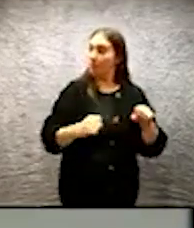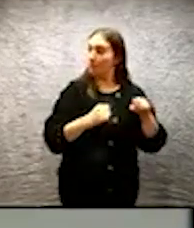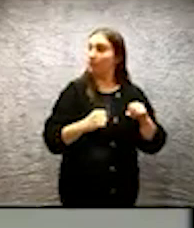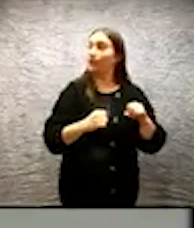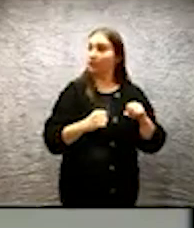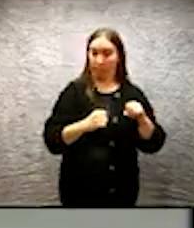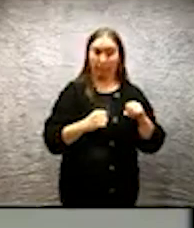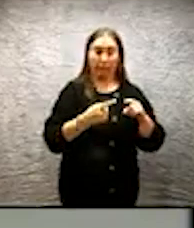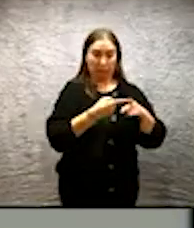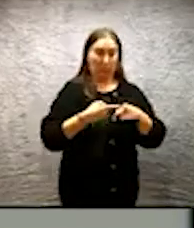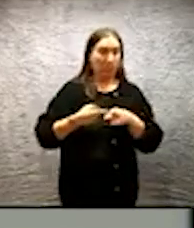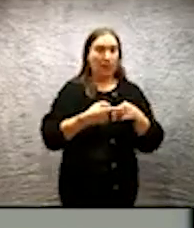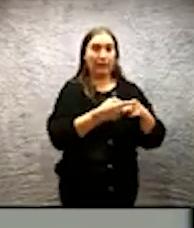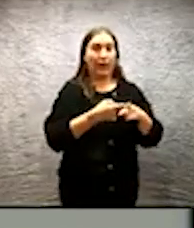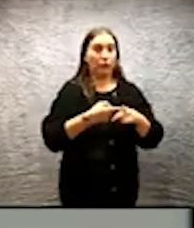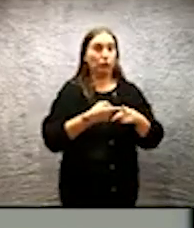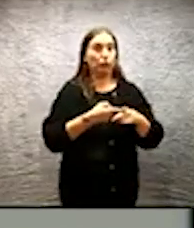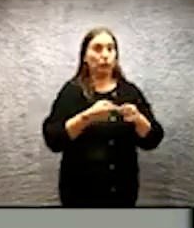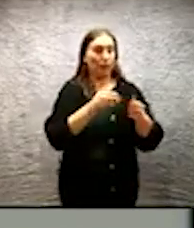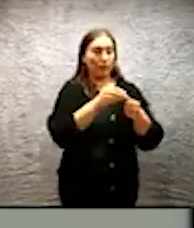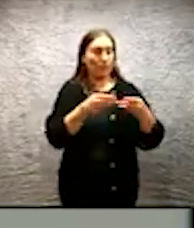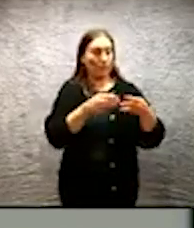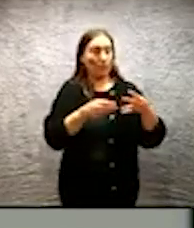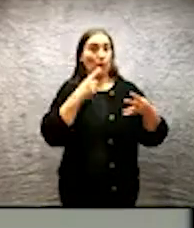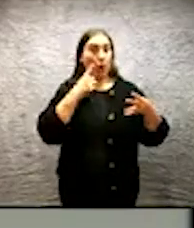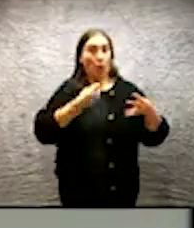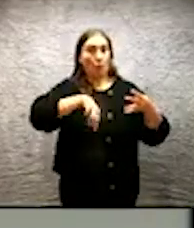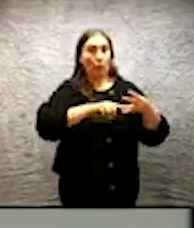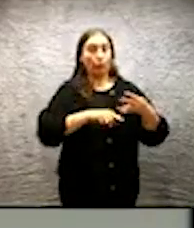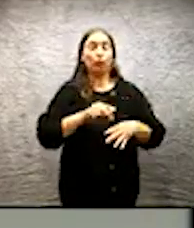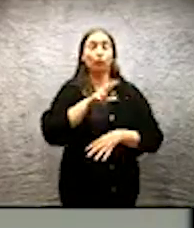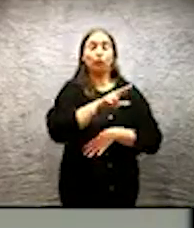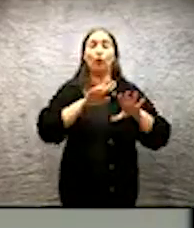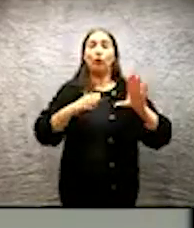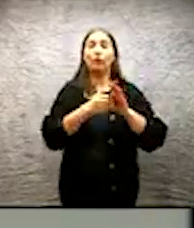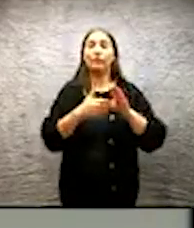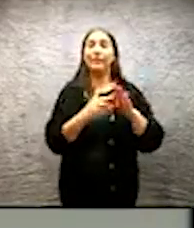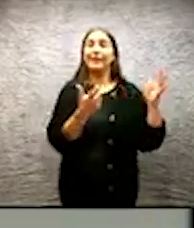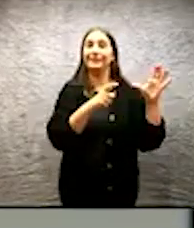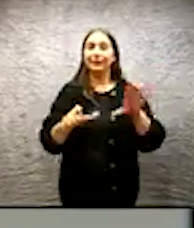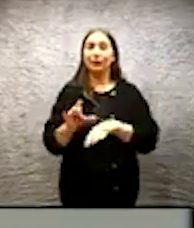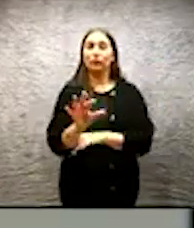communale. Celle-ci s'élève pour notre commune à